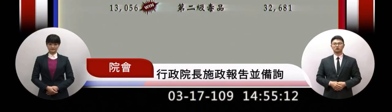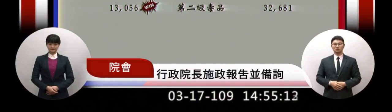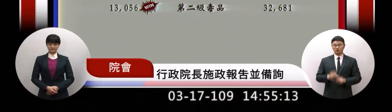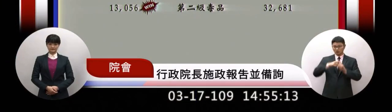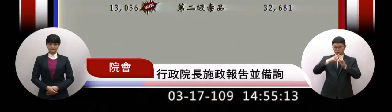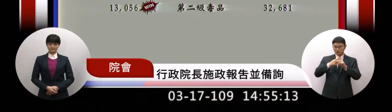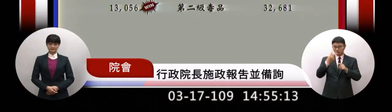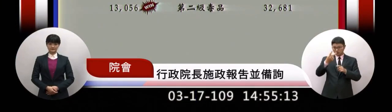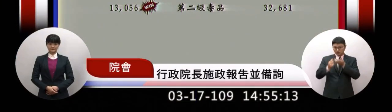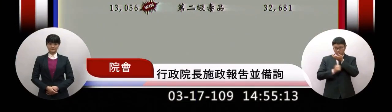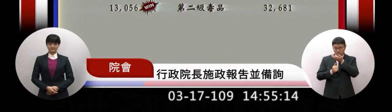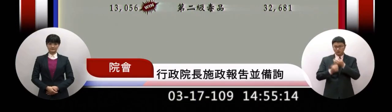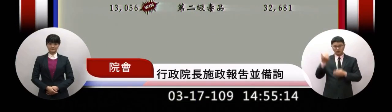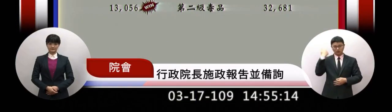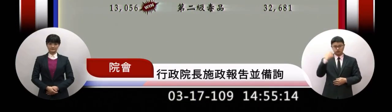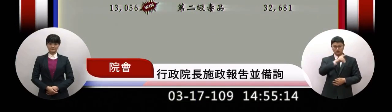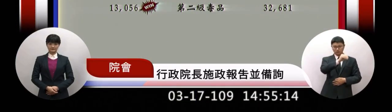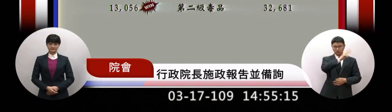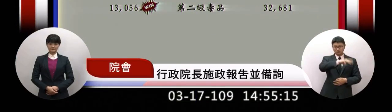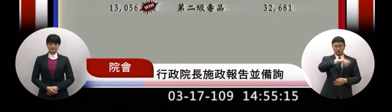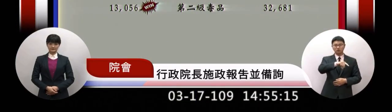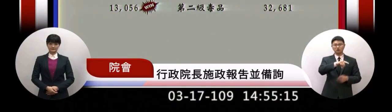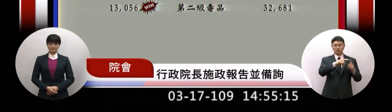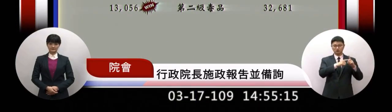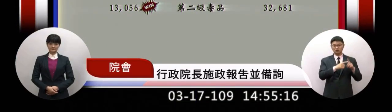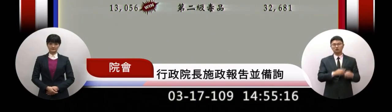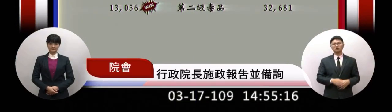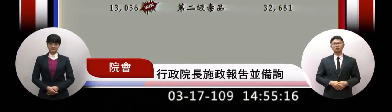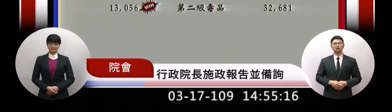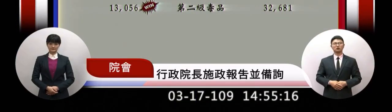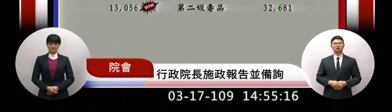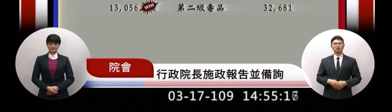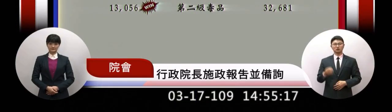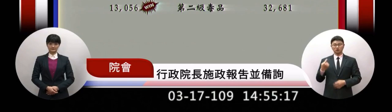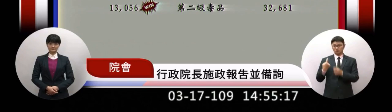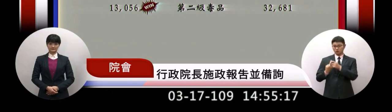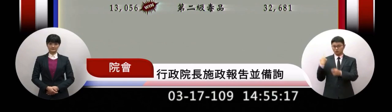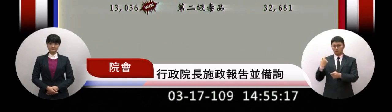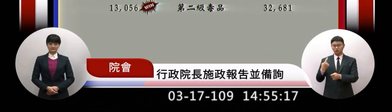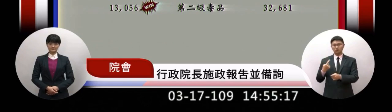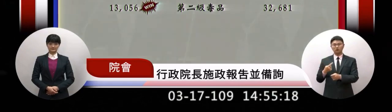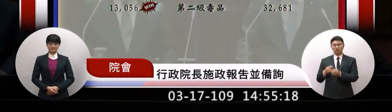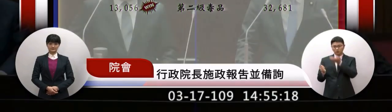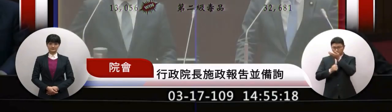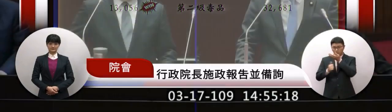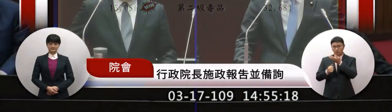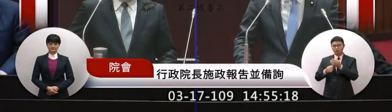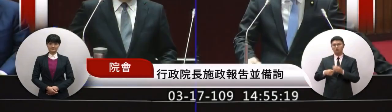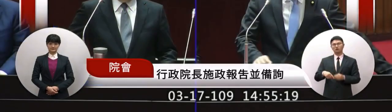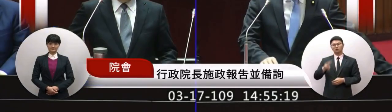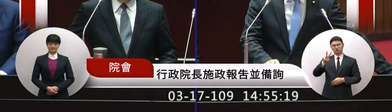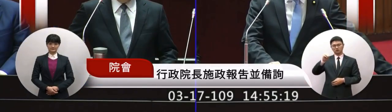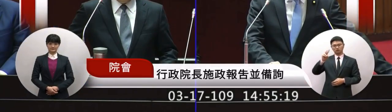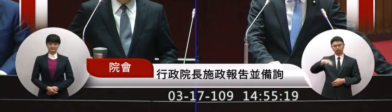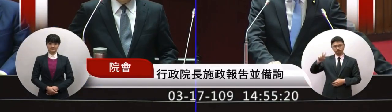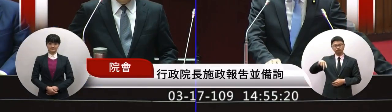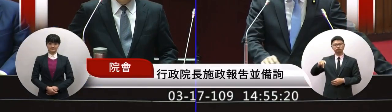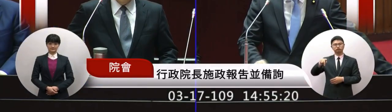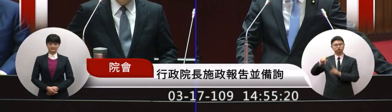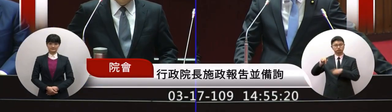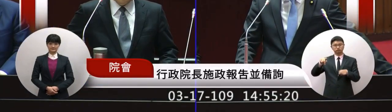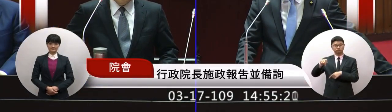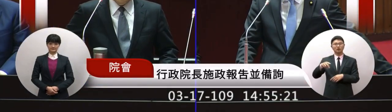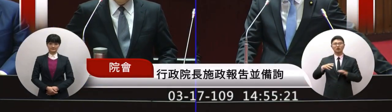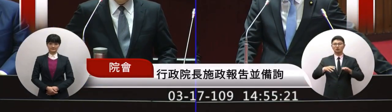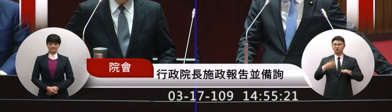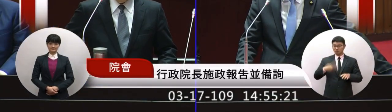是13000人，新的数据去年是32000人。第三级毒